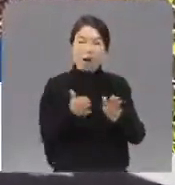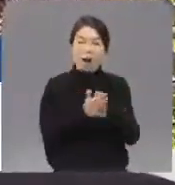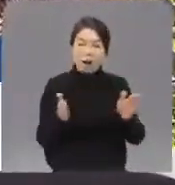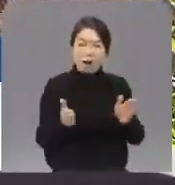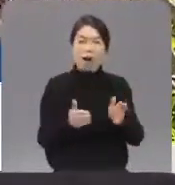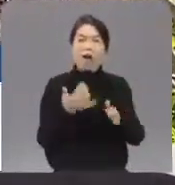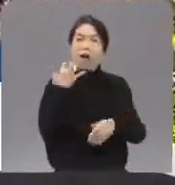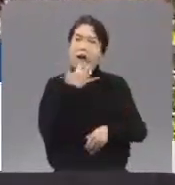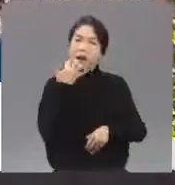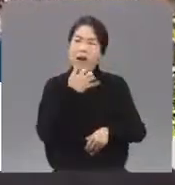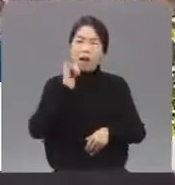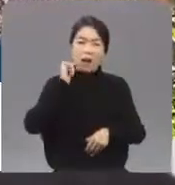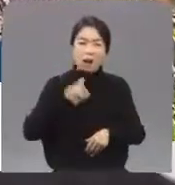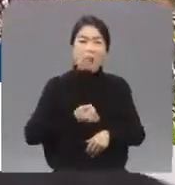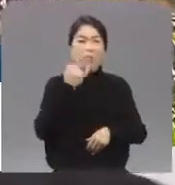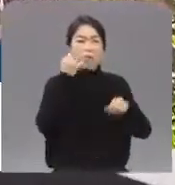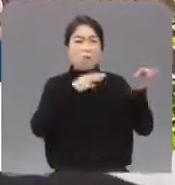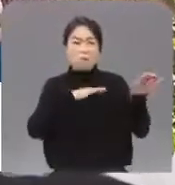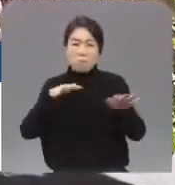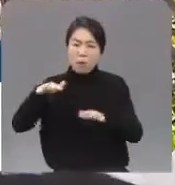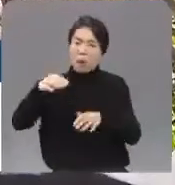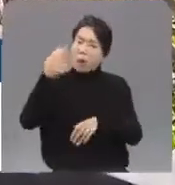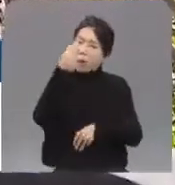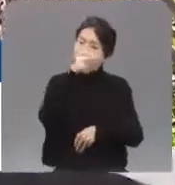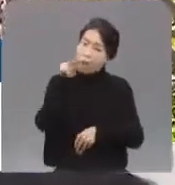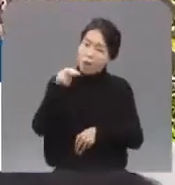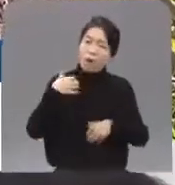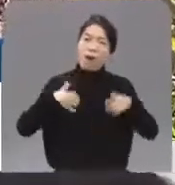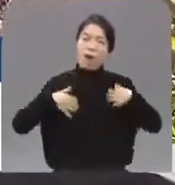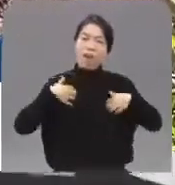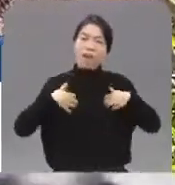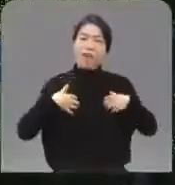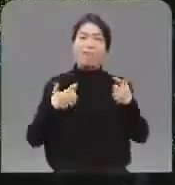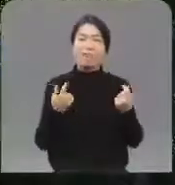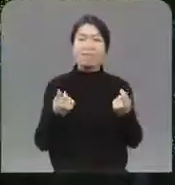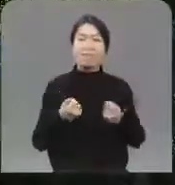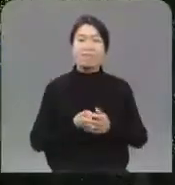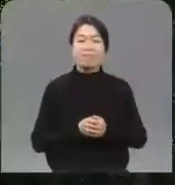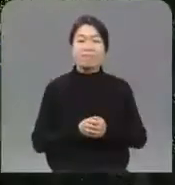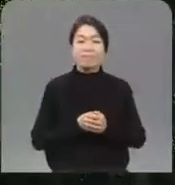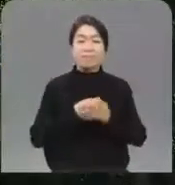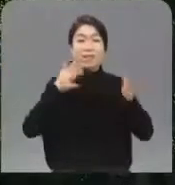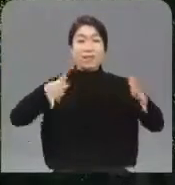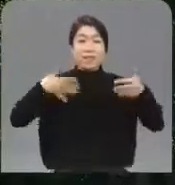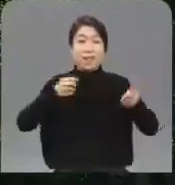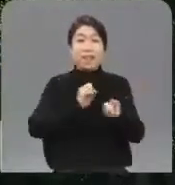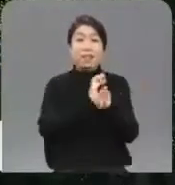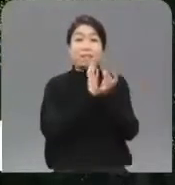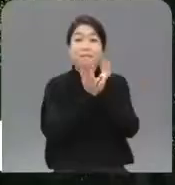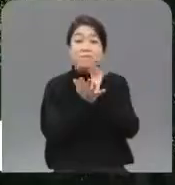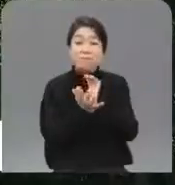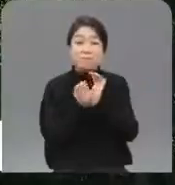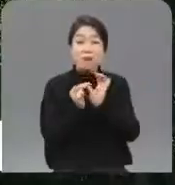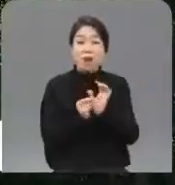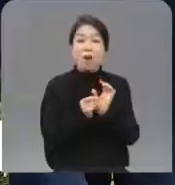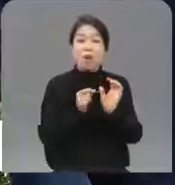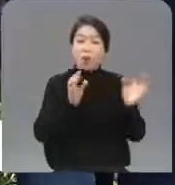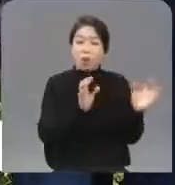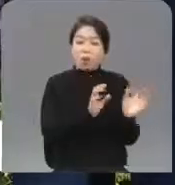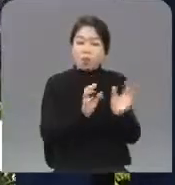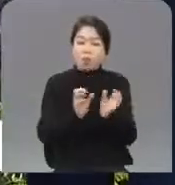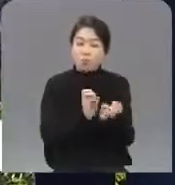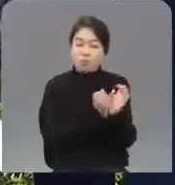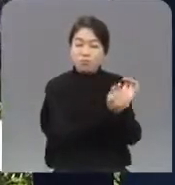단풍도 너무 예쁘고 오늘 즐겁게 관람 잘하고 갈 것 같습니다 가을에 피는 털머위는 옹기종기 모여